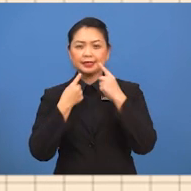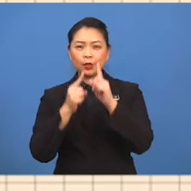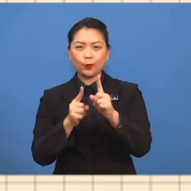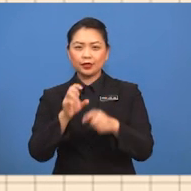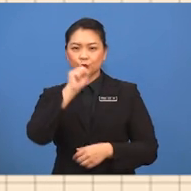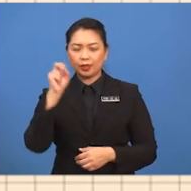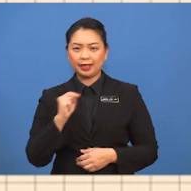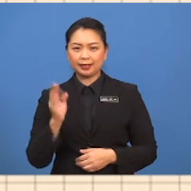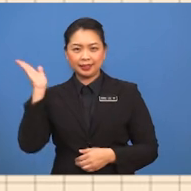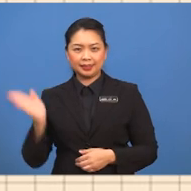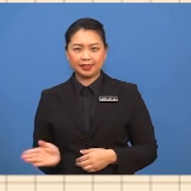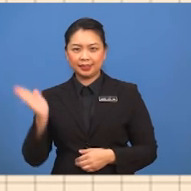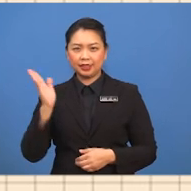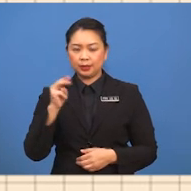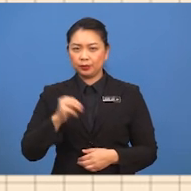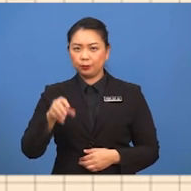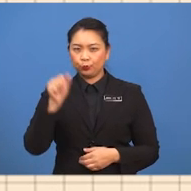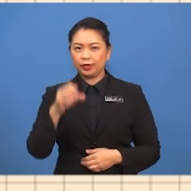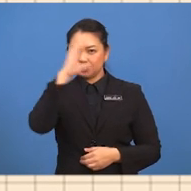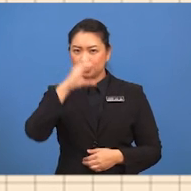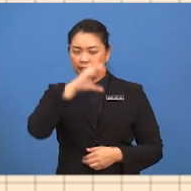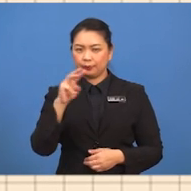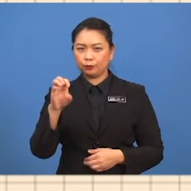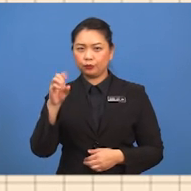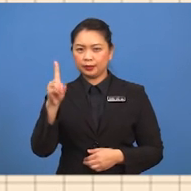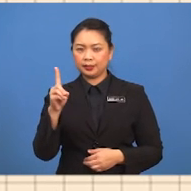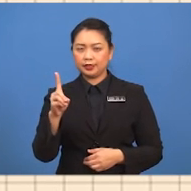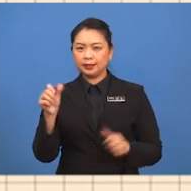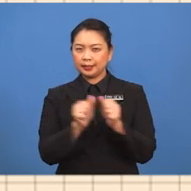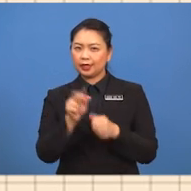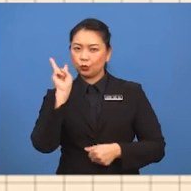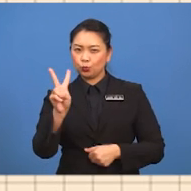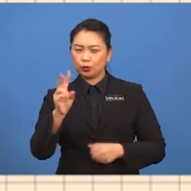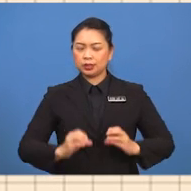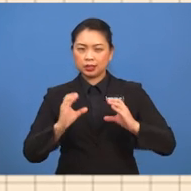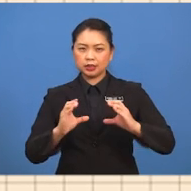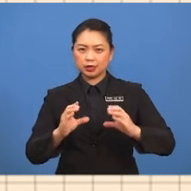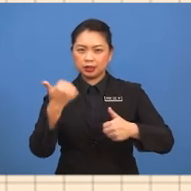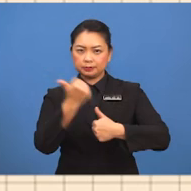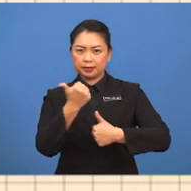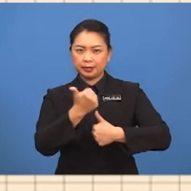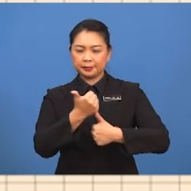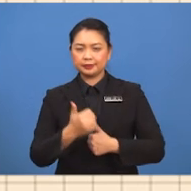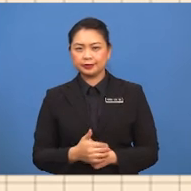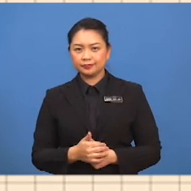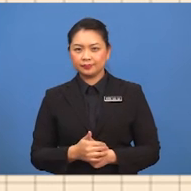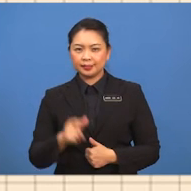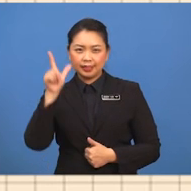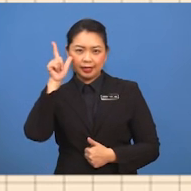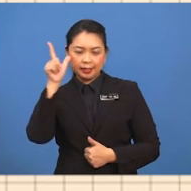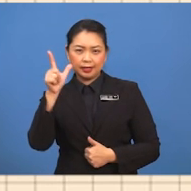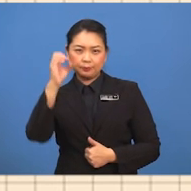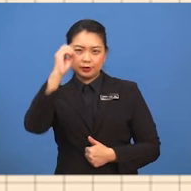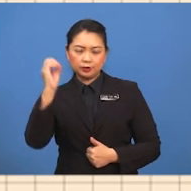ini, murid-murid boleh mencari mod dengan menggunakan dua cara. Cara pertama,